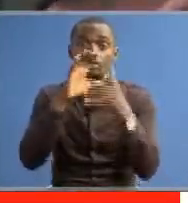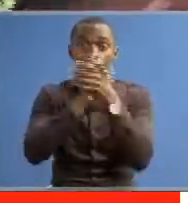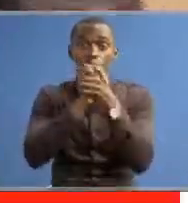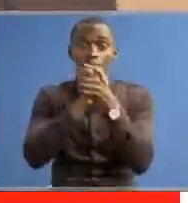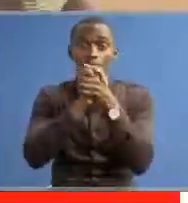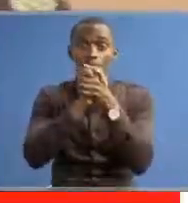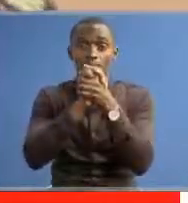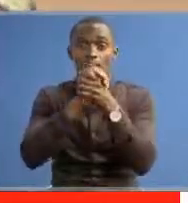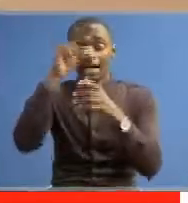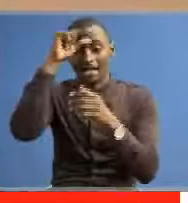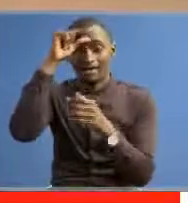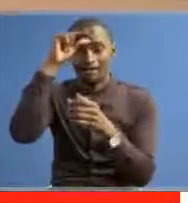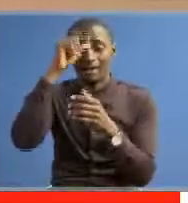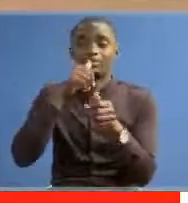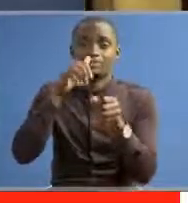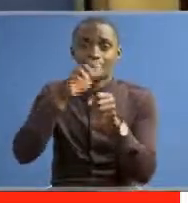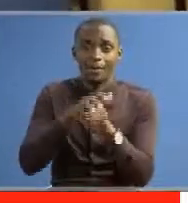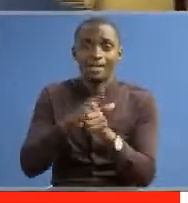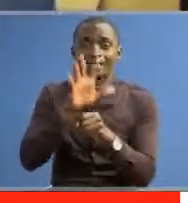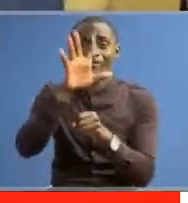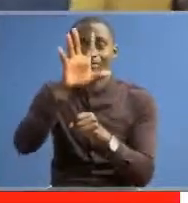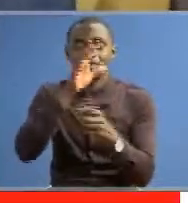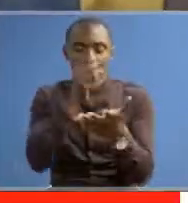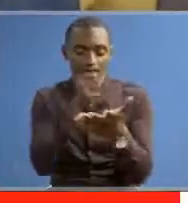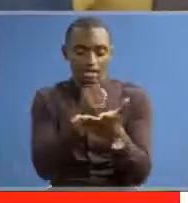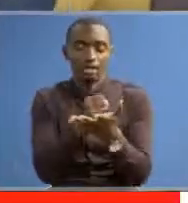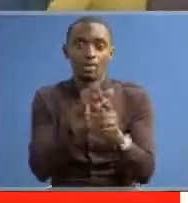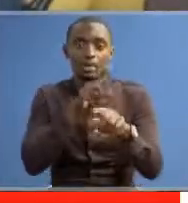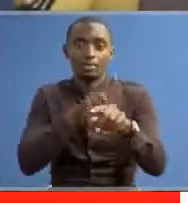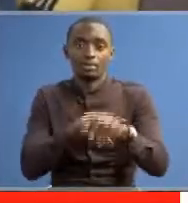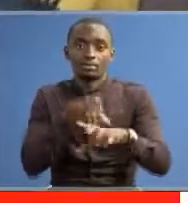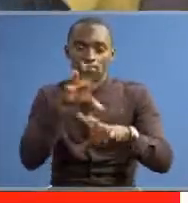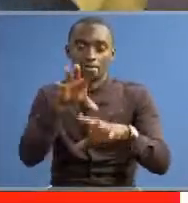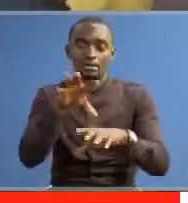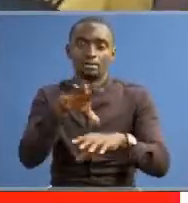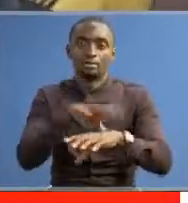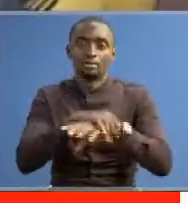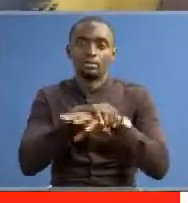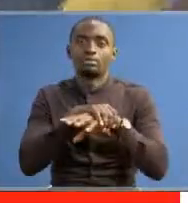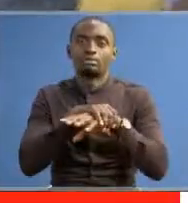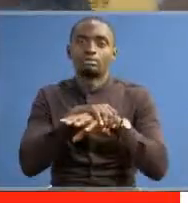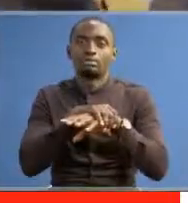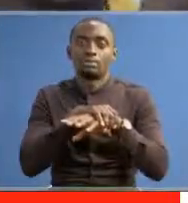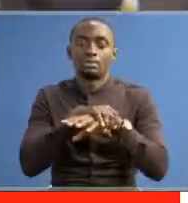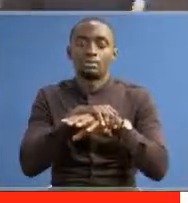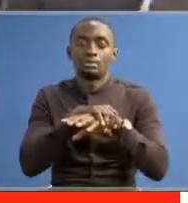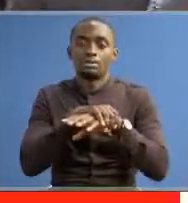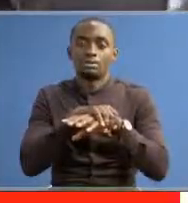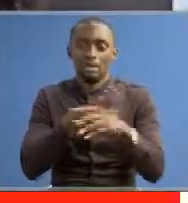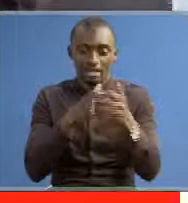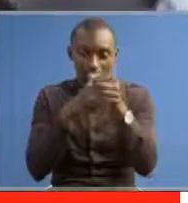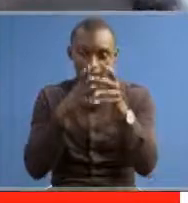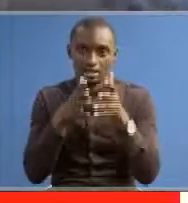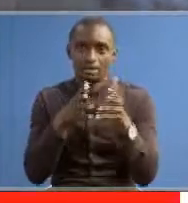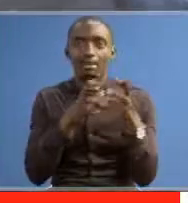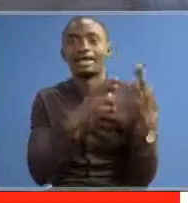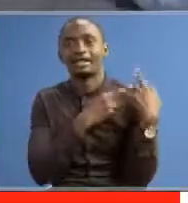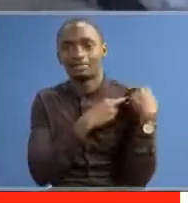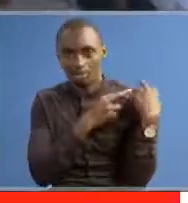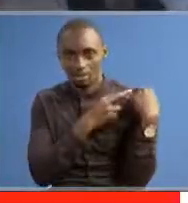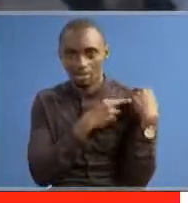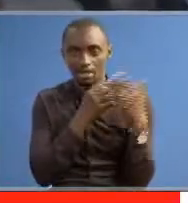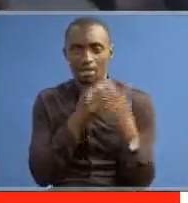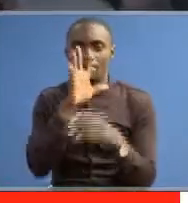Jubilee iliahidi ujenzi wa nyanja tano walipochukua mamlaka mwaka 2013, miaka mitano